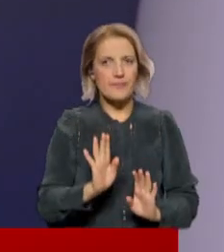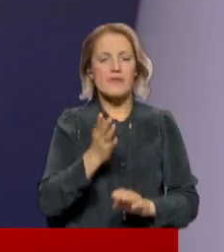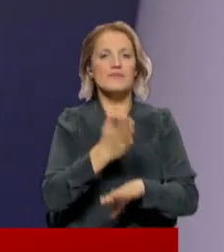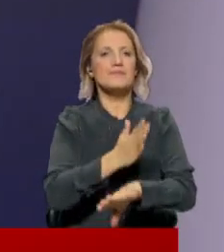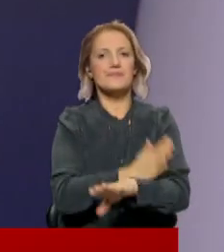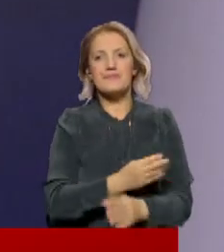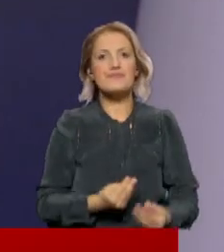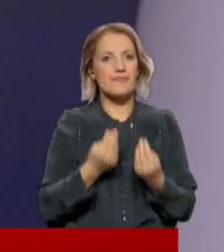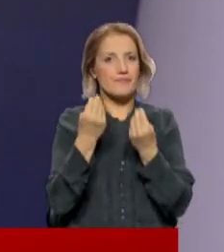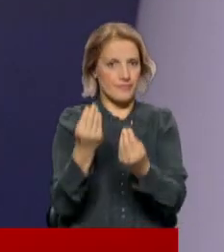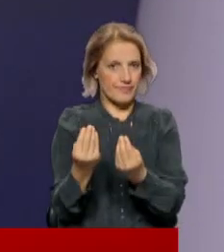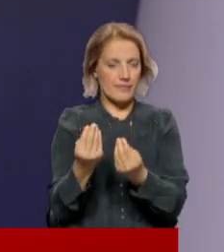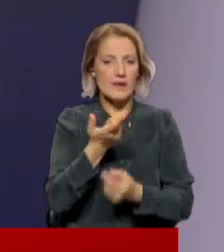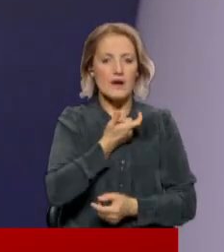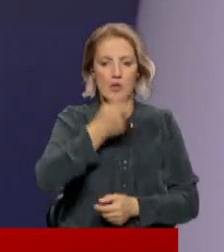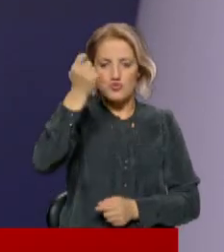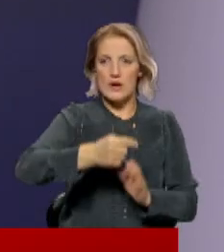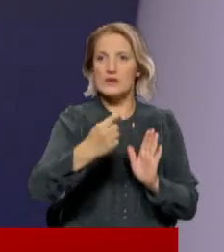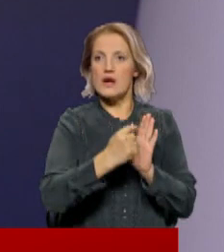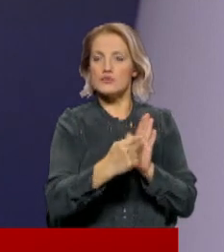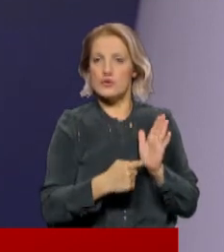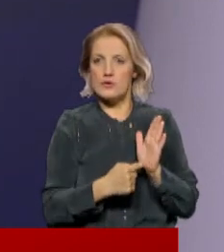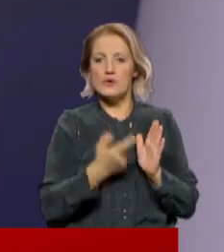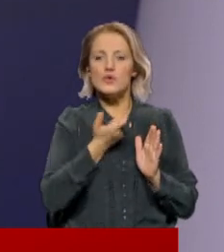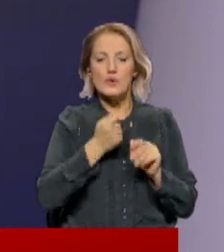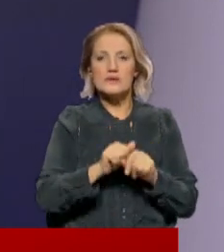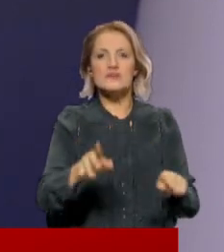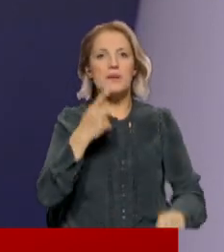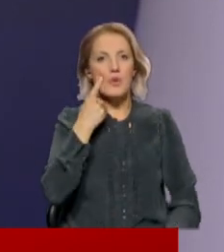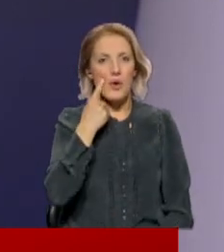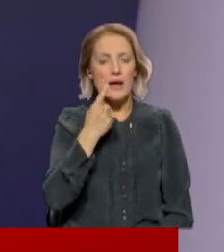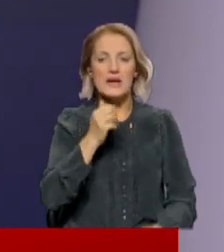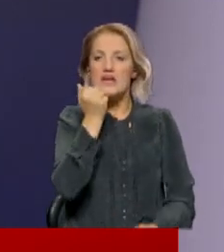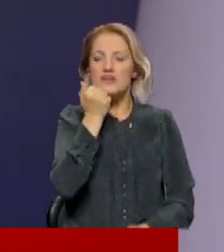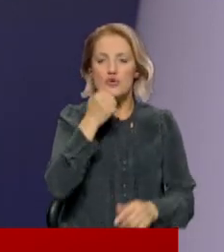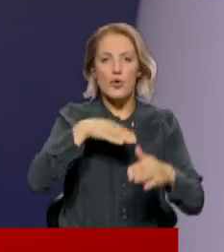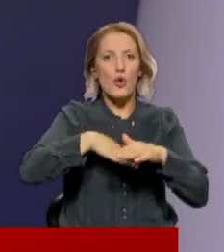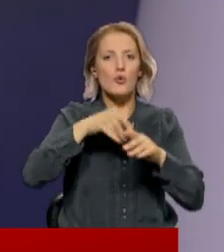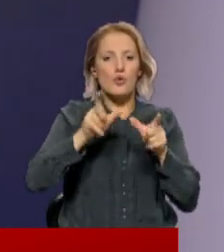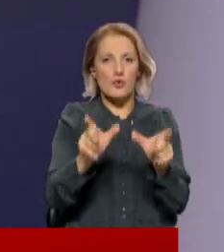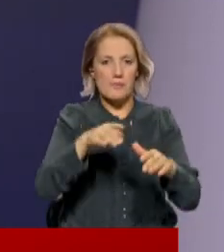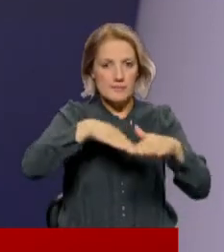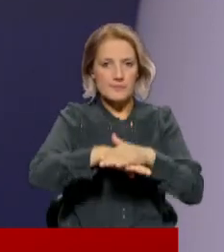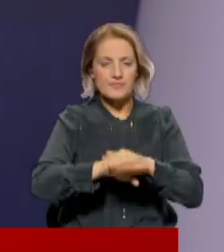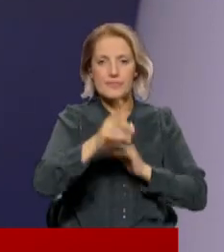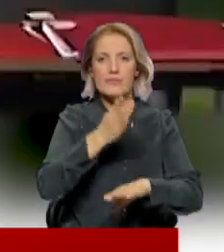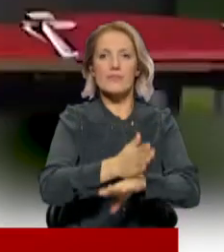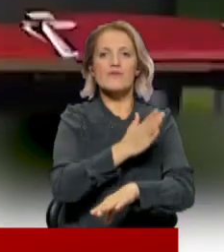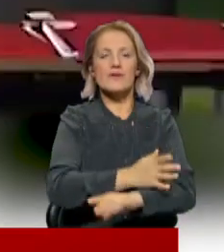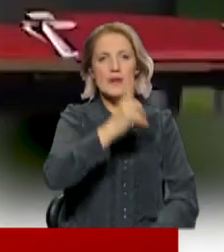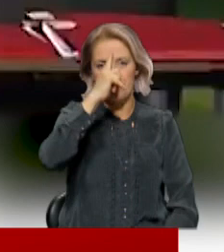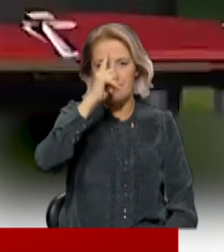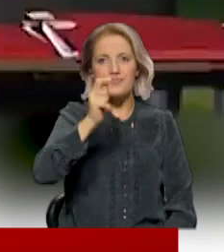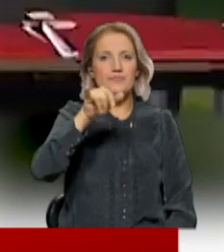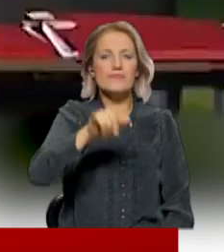vatandaşlık verilirken kanunda şartlar yazıyor. Hukuk sistemimize göre geçici koruma altındakilerin vatandaşlığa başvuru hakkı yok.